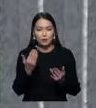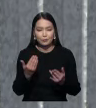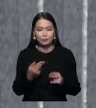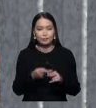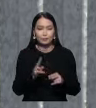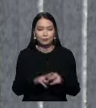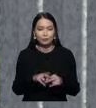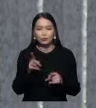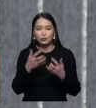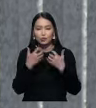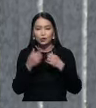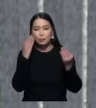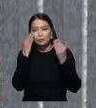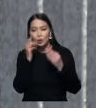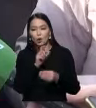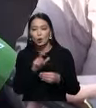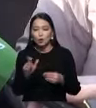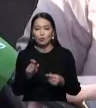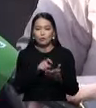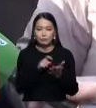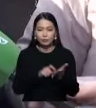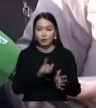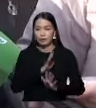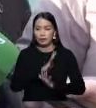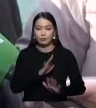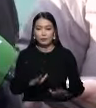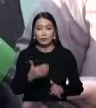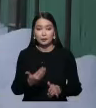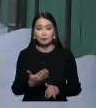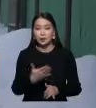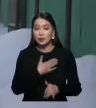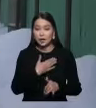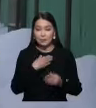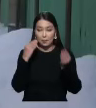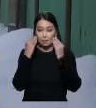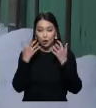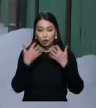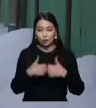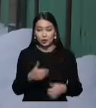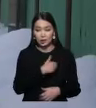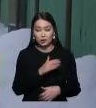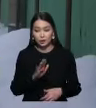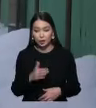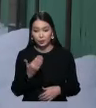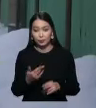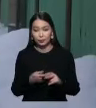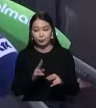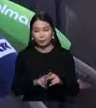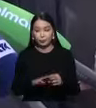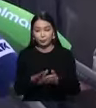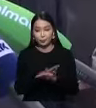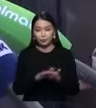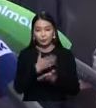не посчитали нужным, говорят алматинцы. С нами не хотят считаться. Просто поставили перед фактом. Нашу улицу снесут, пол Ужета